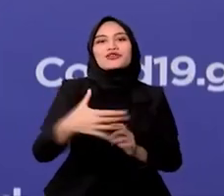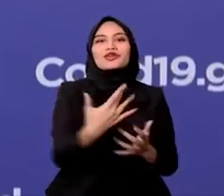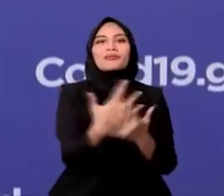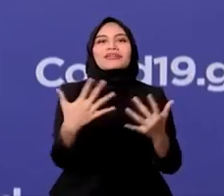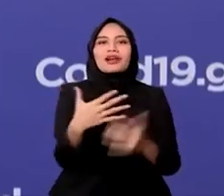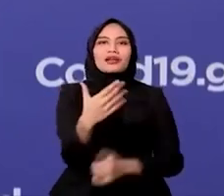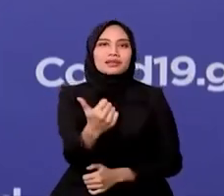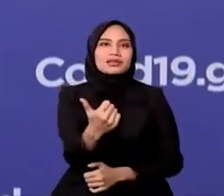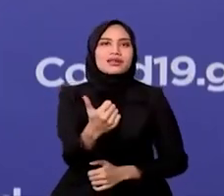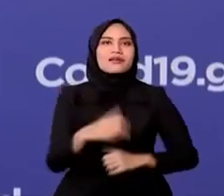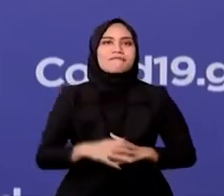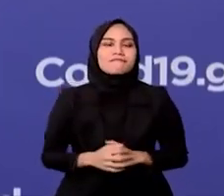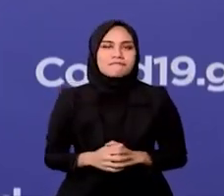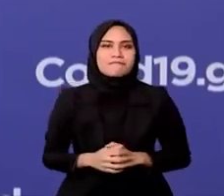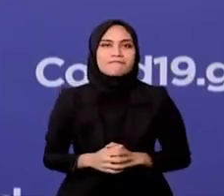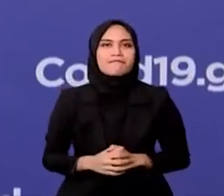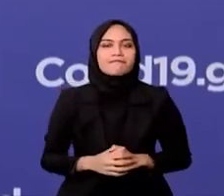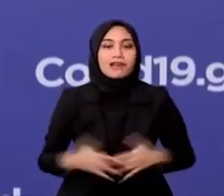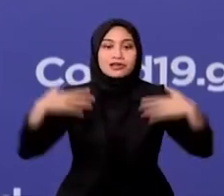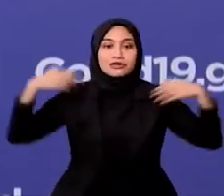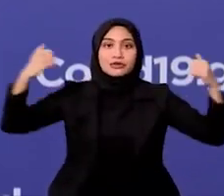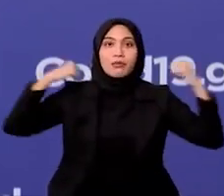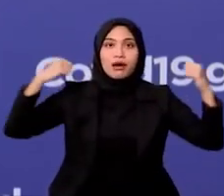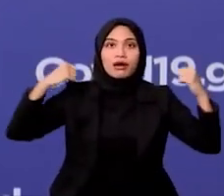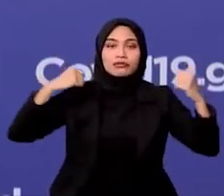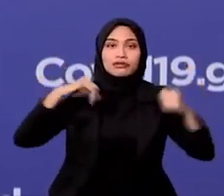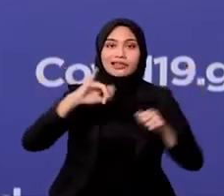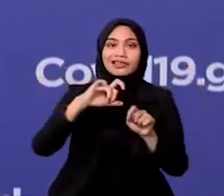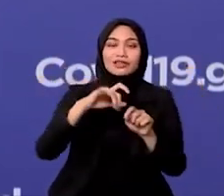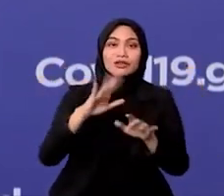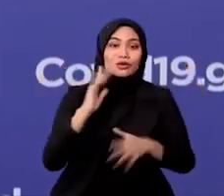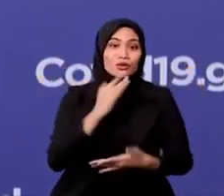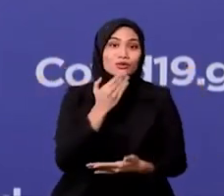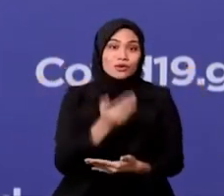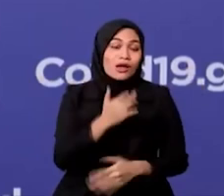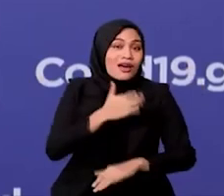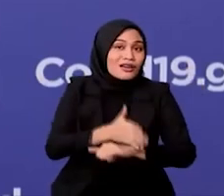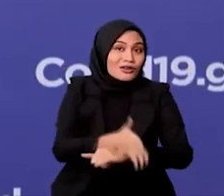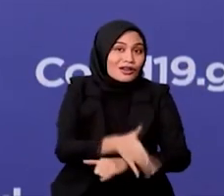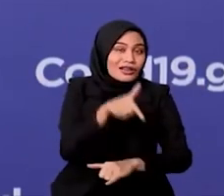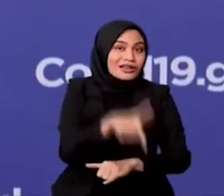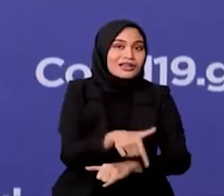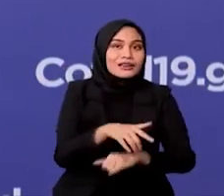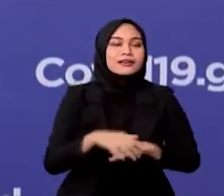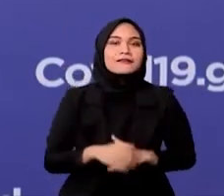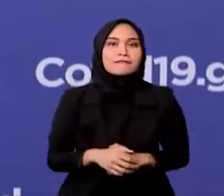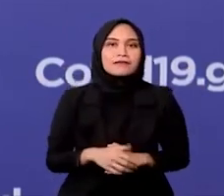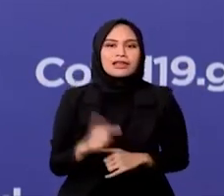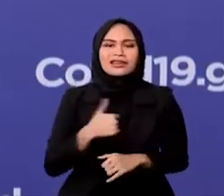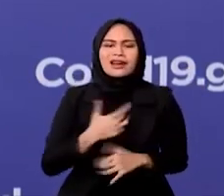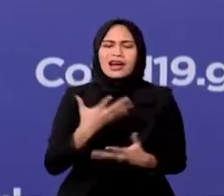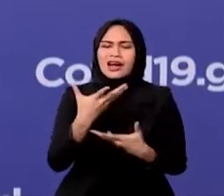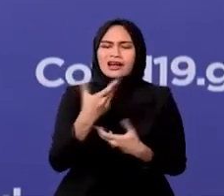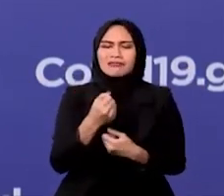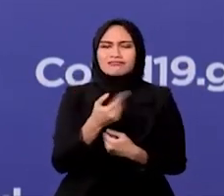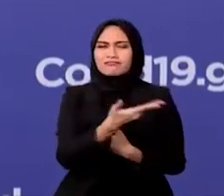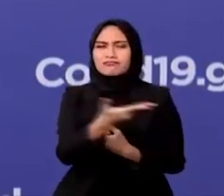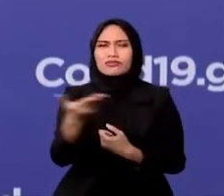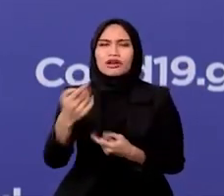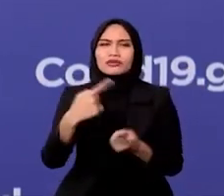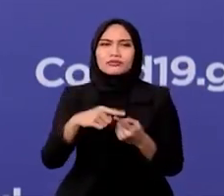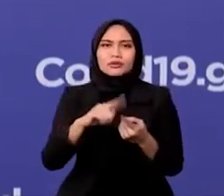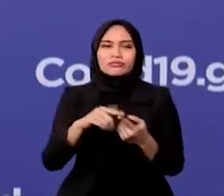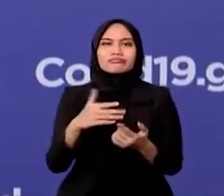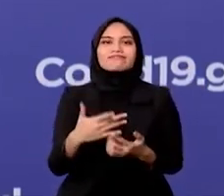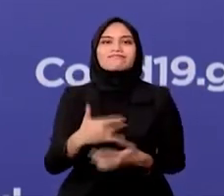tentulah dalam semangat pengorbanan Idul Adha Hai Kaila Gigi saya ingin mengharapkan kedisiplinan